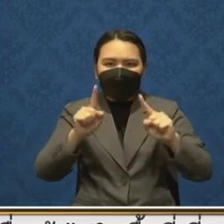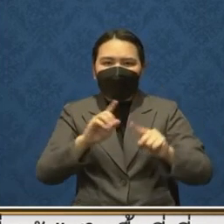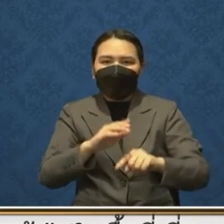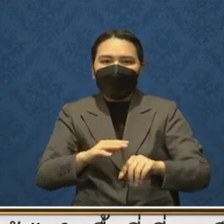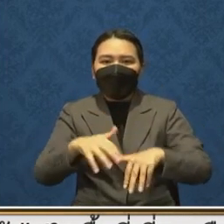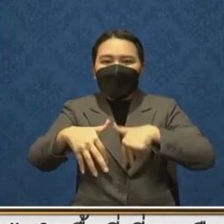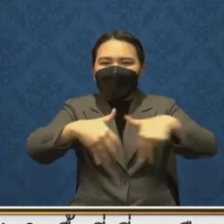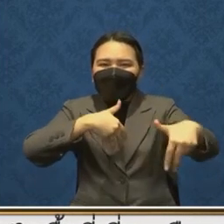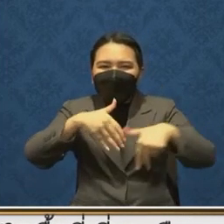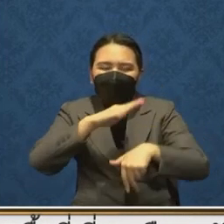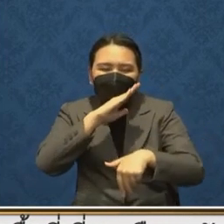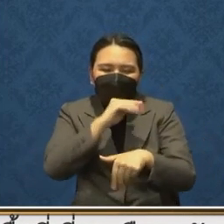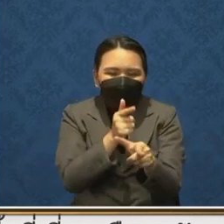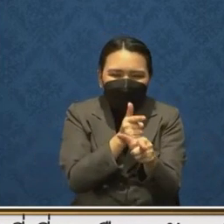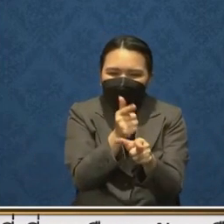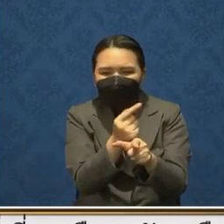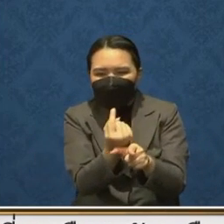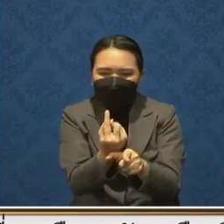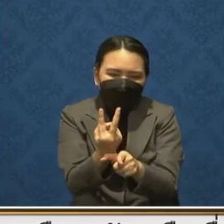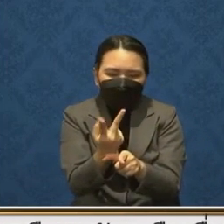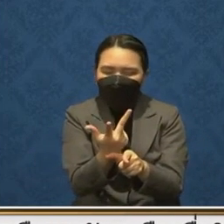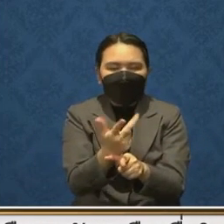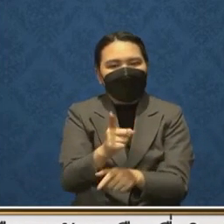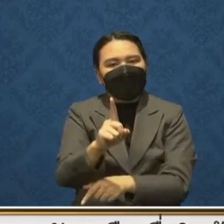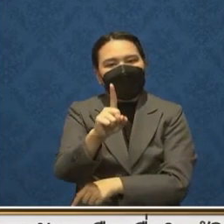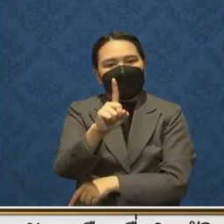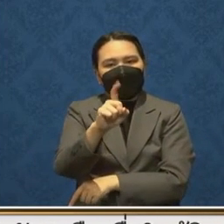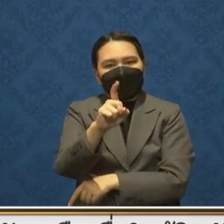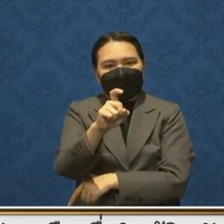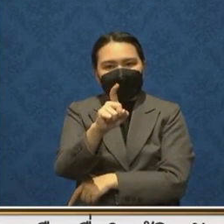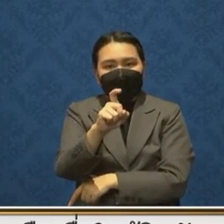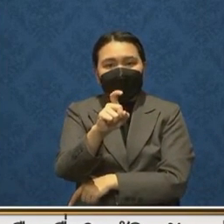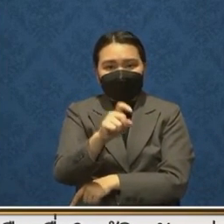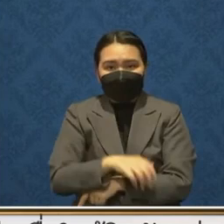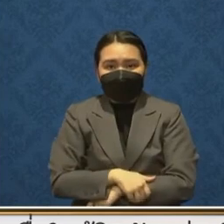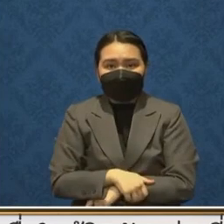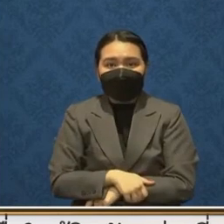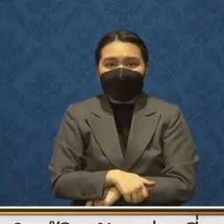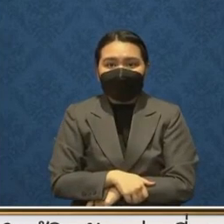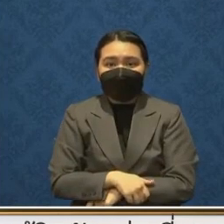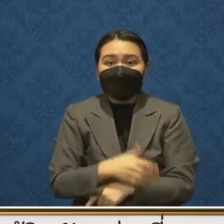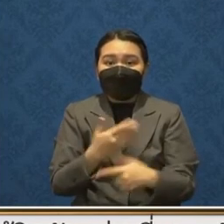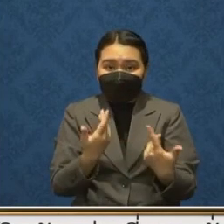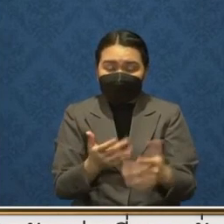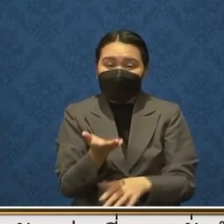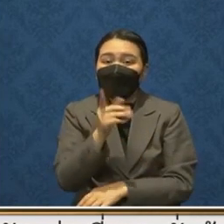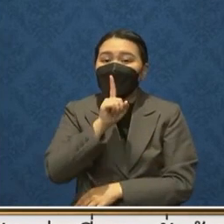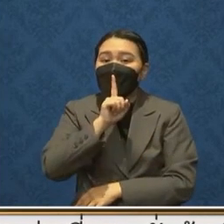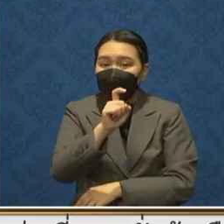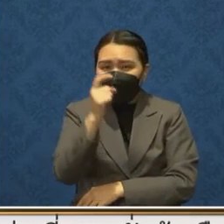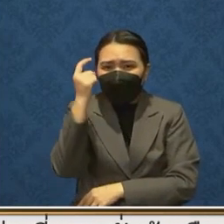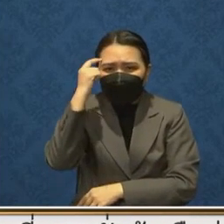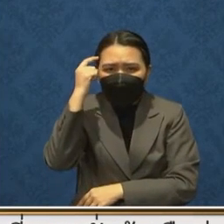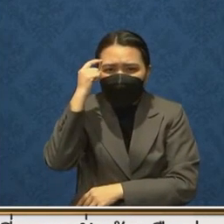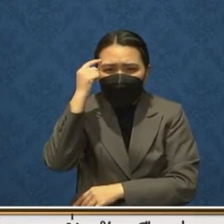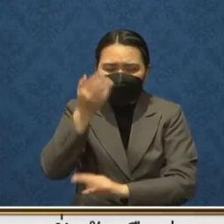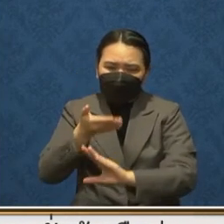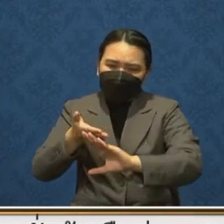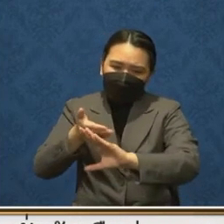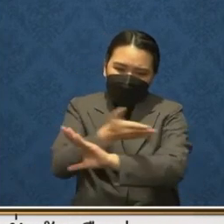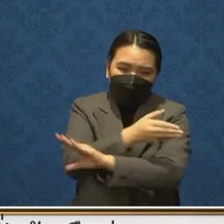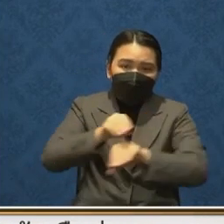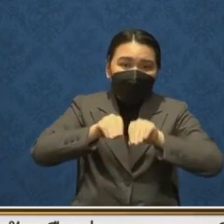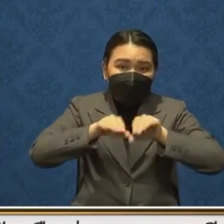แล้ครับท่านรู้ไหม วันที่โลกเกรอบาทตอนนั้นราคมูอยู่ที่ 130